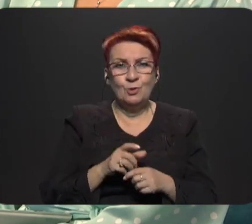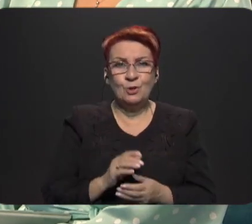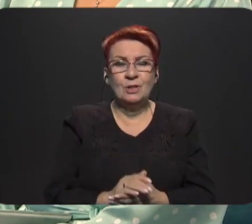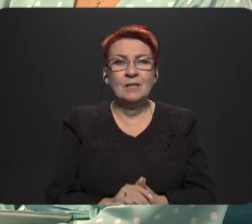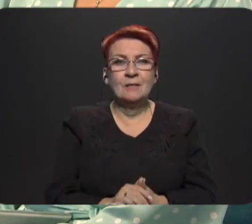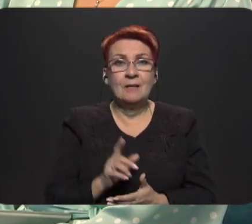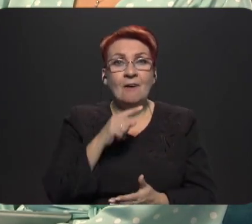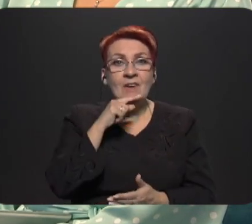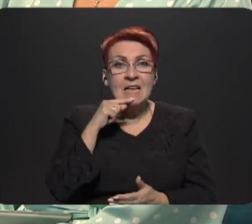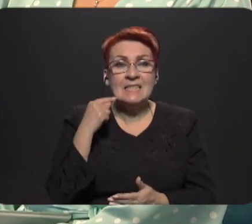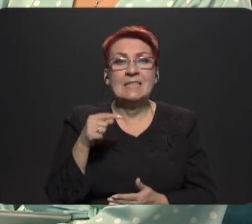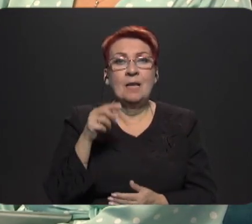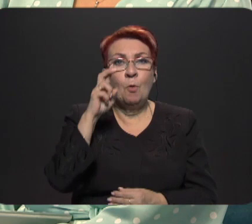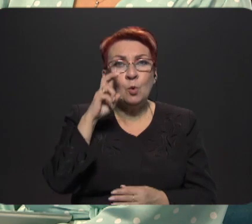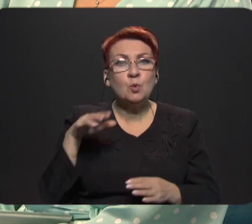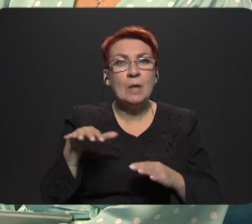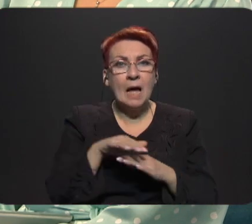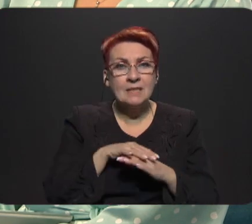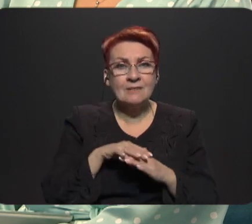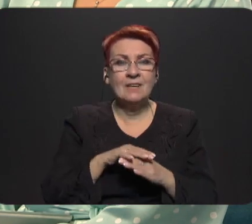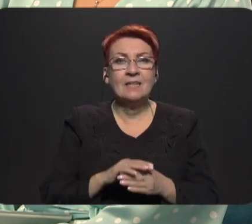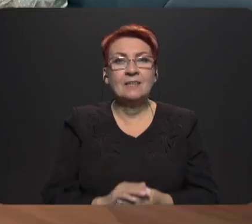в российском государстве